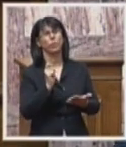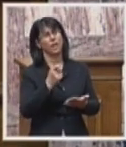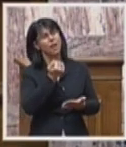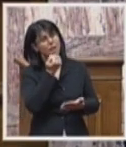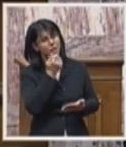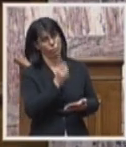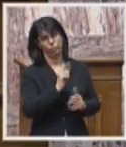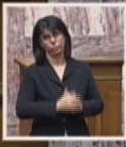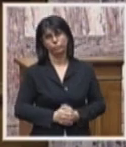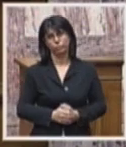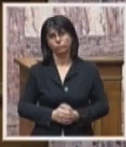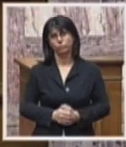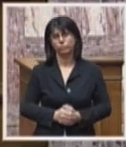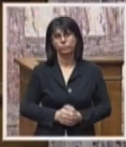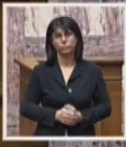Έχετε λάθος, κύριε Τσίπρα.